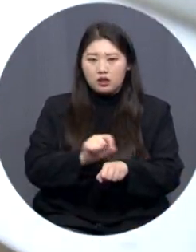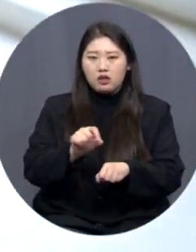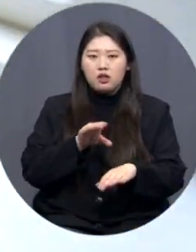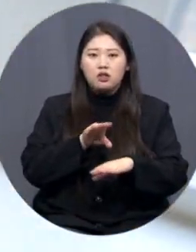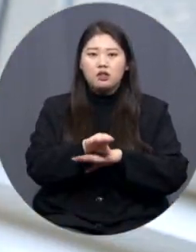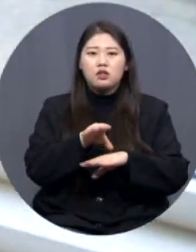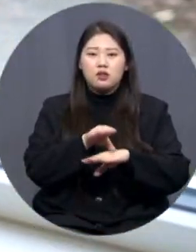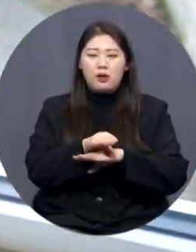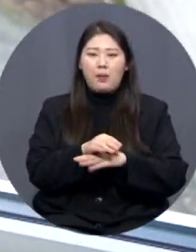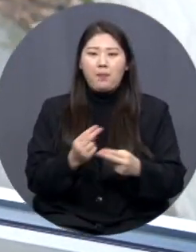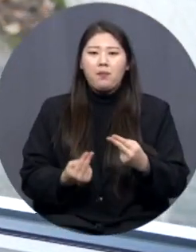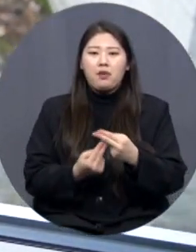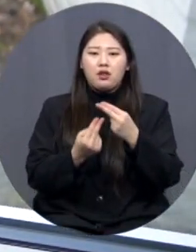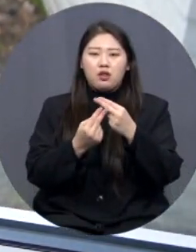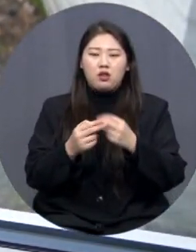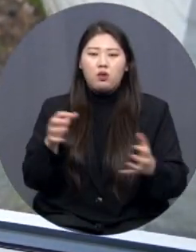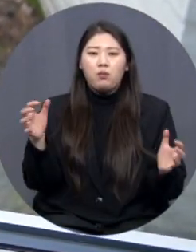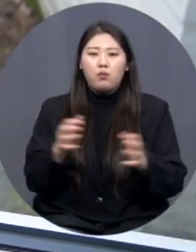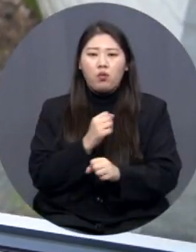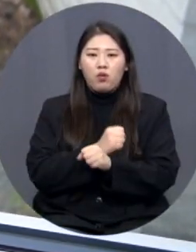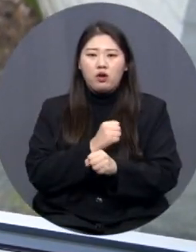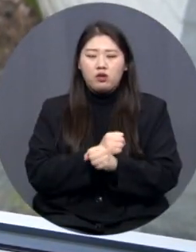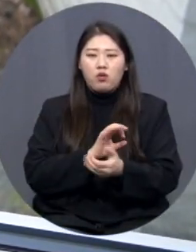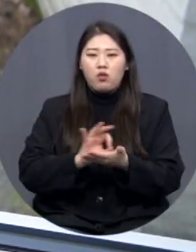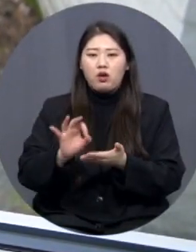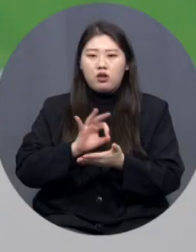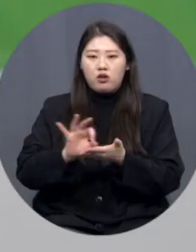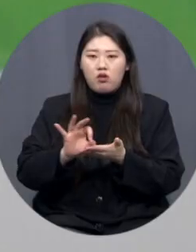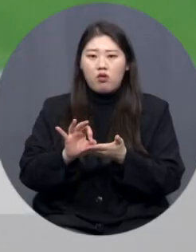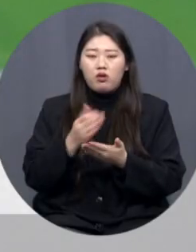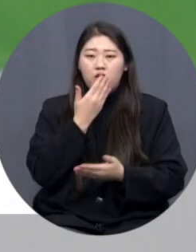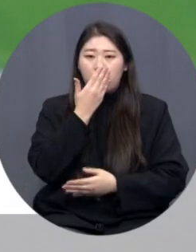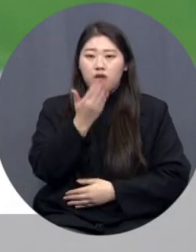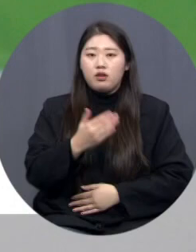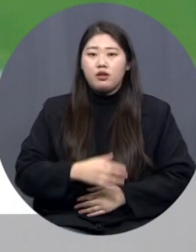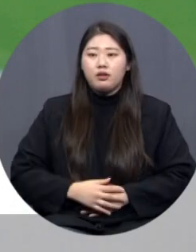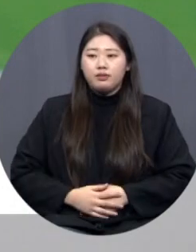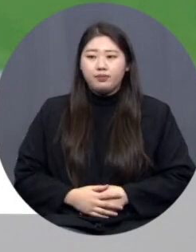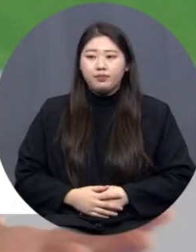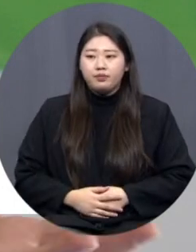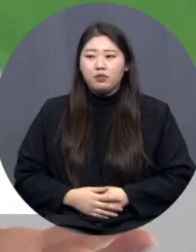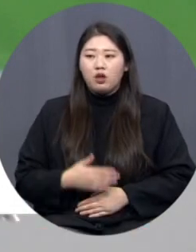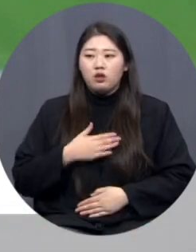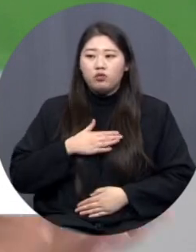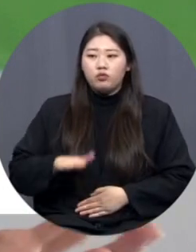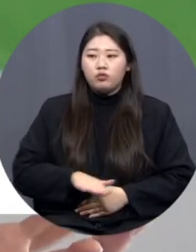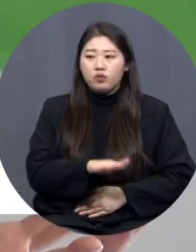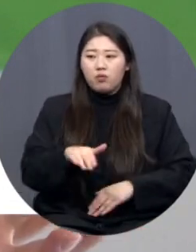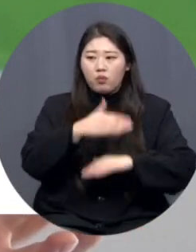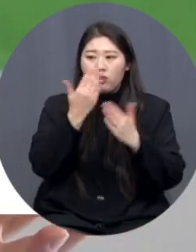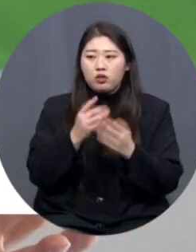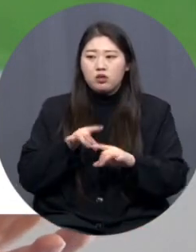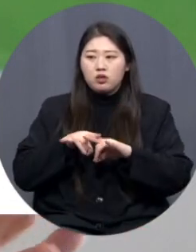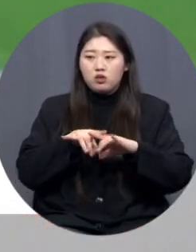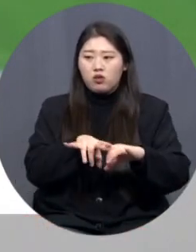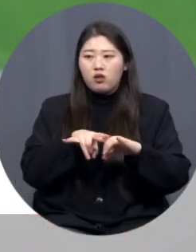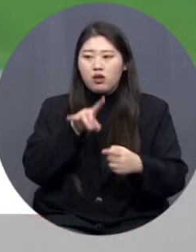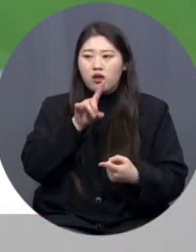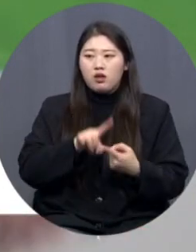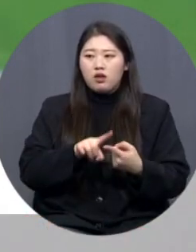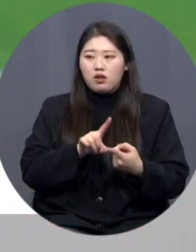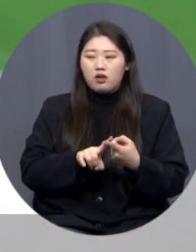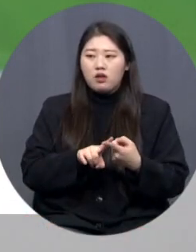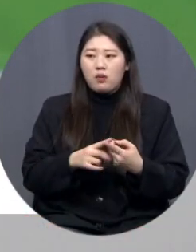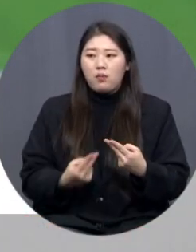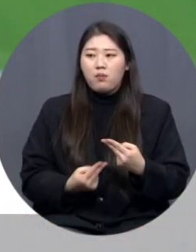배터리들을 모아 에너지 저장 장치로 활용하고 있습니다. On top of that, because we have access to all these cars,